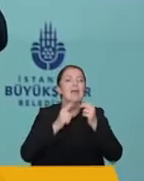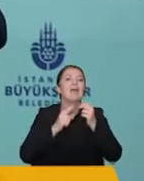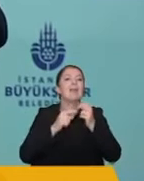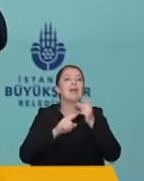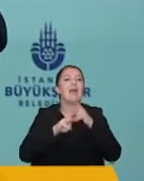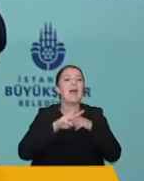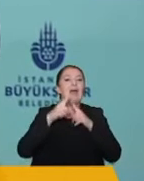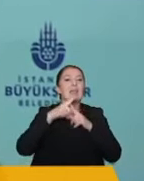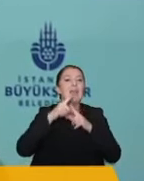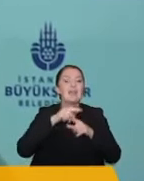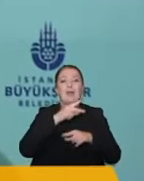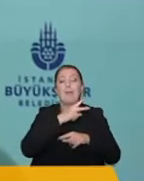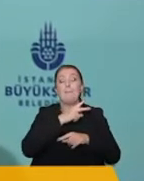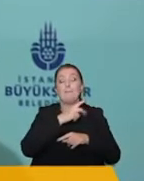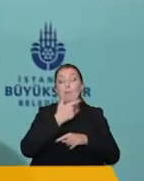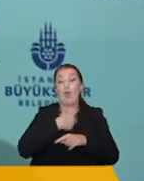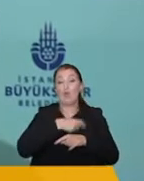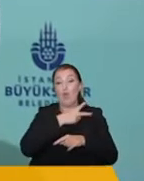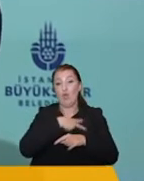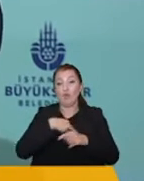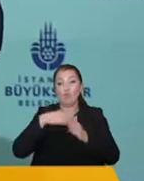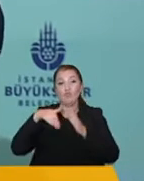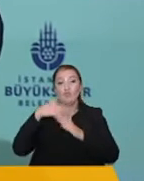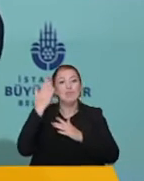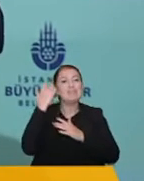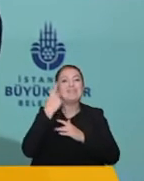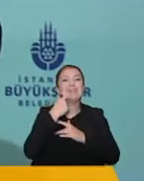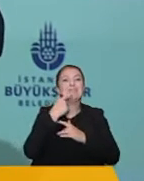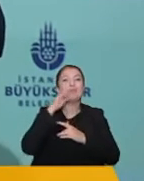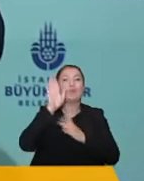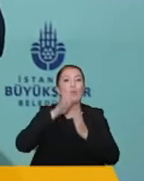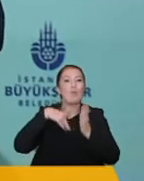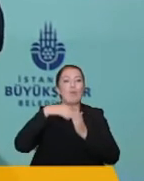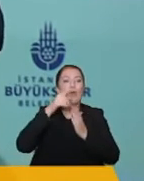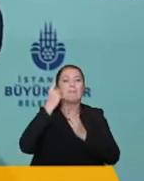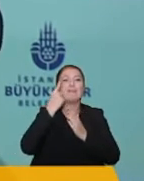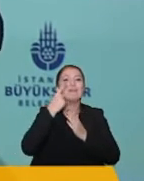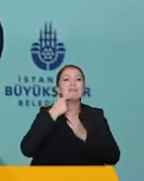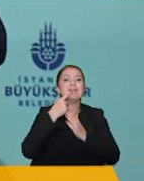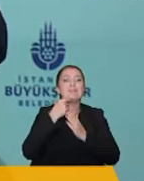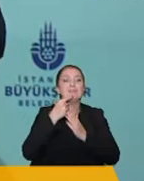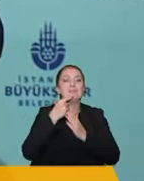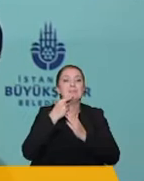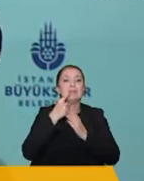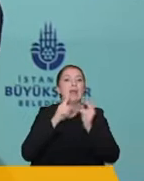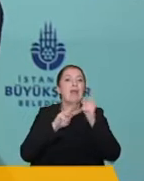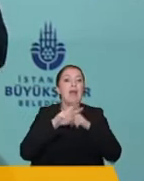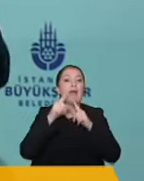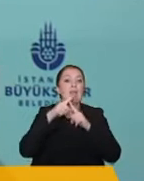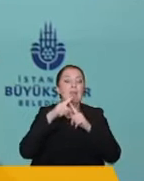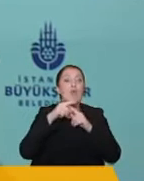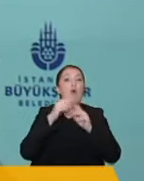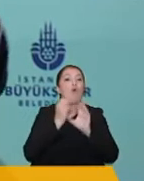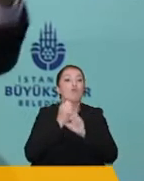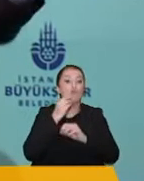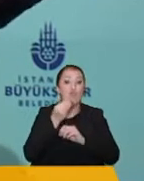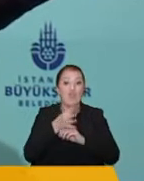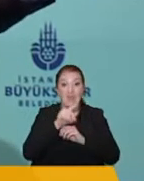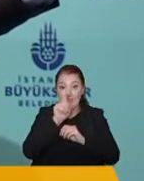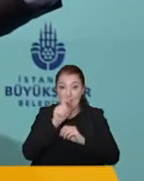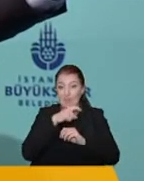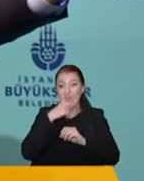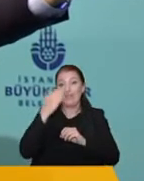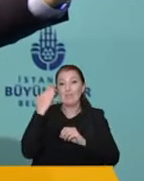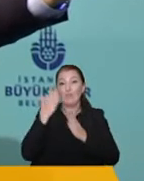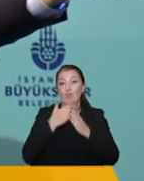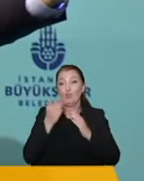halk otobüsünün dışında bir kırmızıydı o zaman boyaları. Bir kırmızı halk İETT otobüsü verildi mi? Size